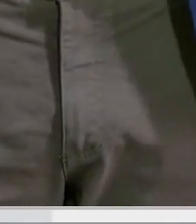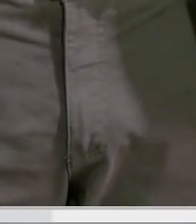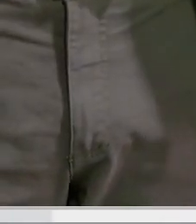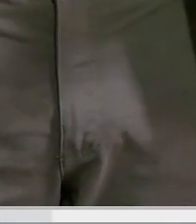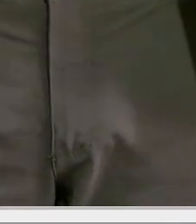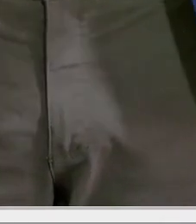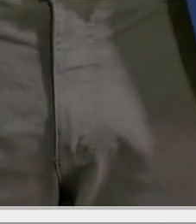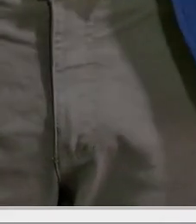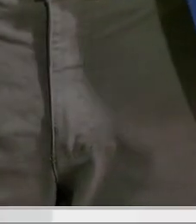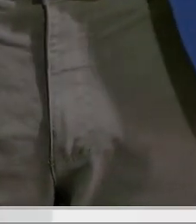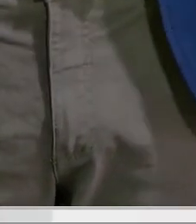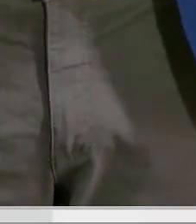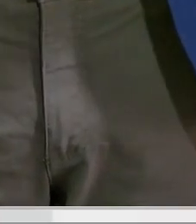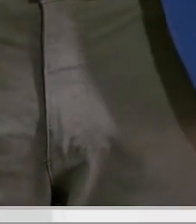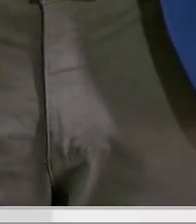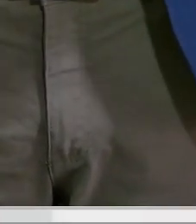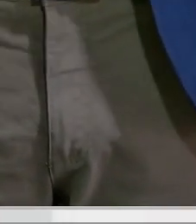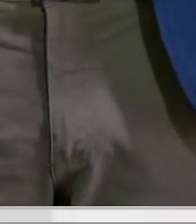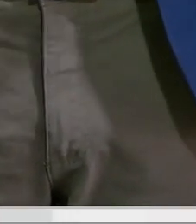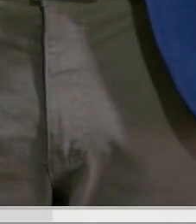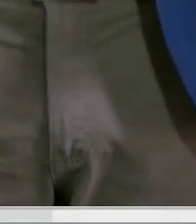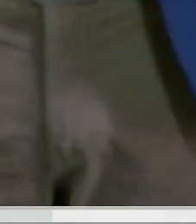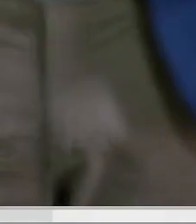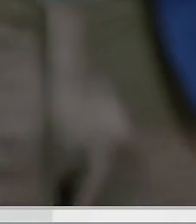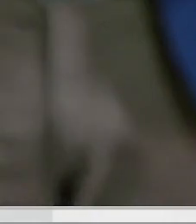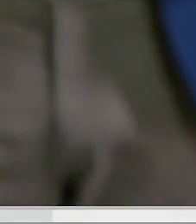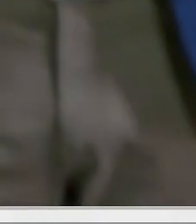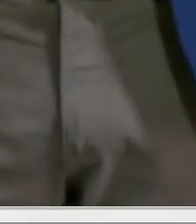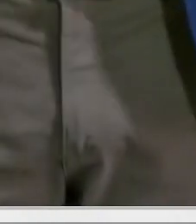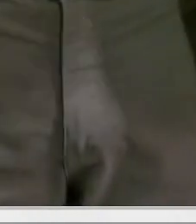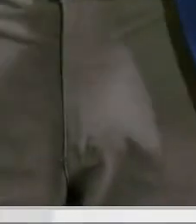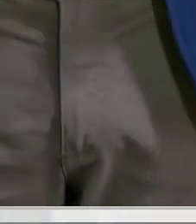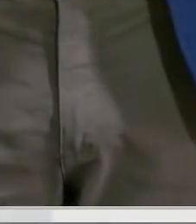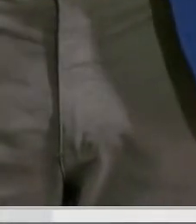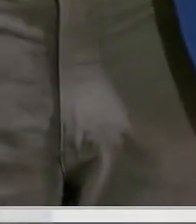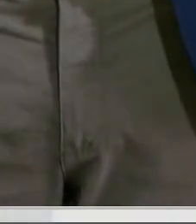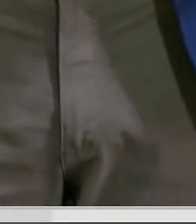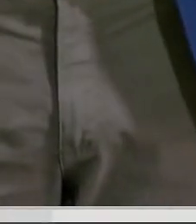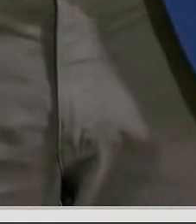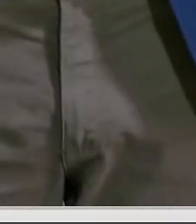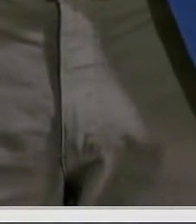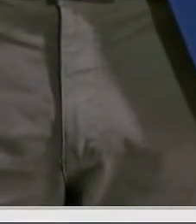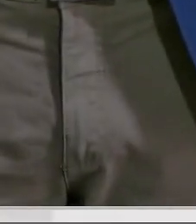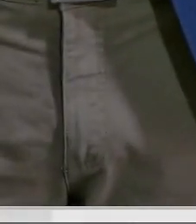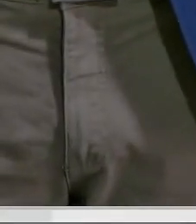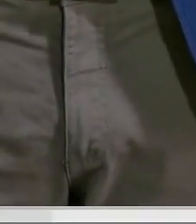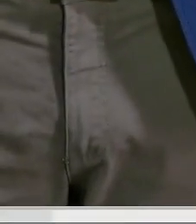base a les tipologies contractuals que tenim en aquest moment.